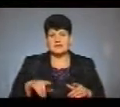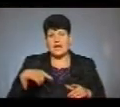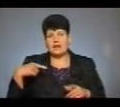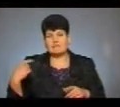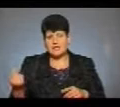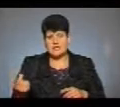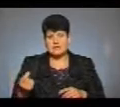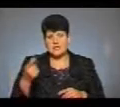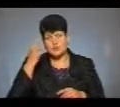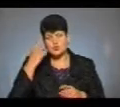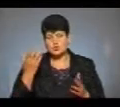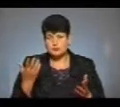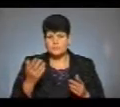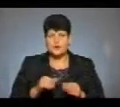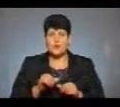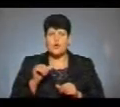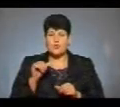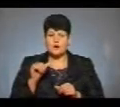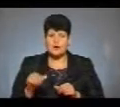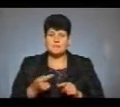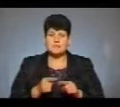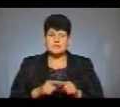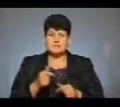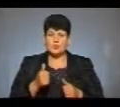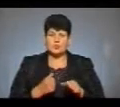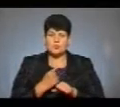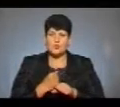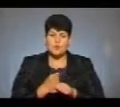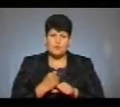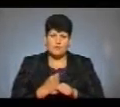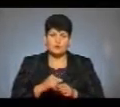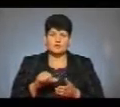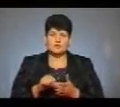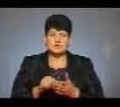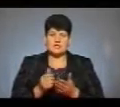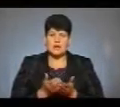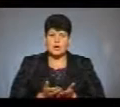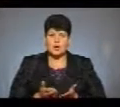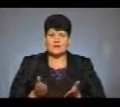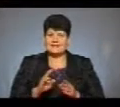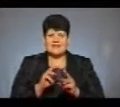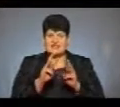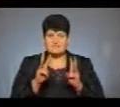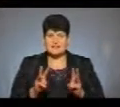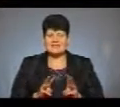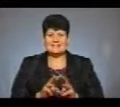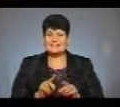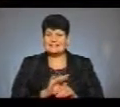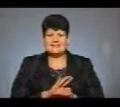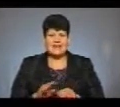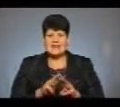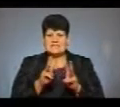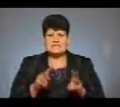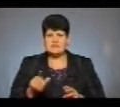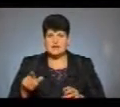чуб. Окрему експозицію сформували з конкурсних робіт учасників фестивалю гончарів «Несвяті горшки ліплять